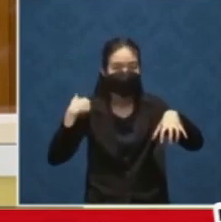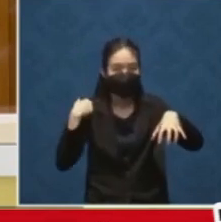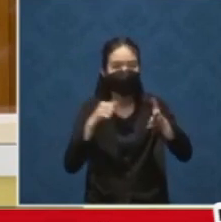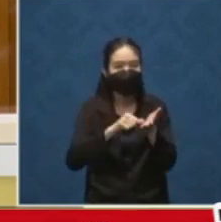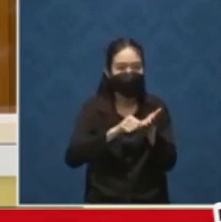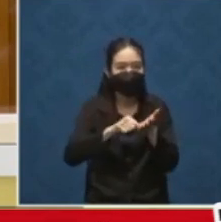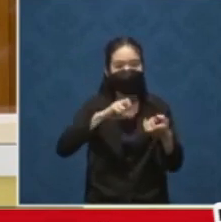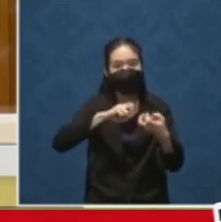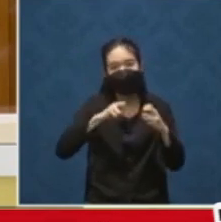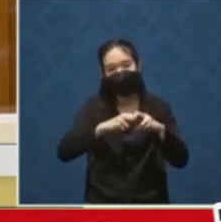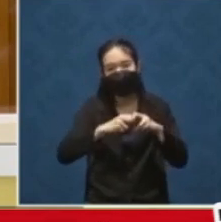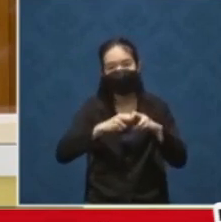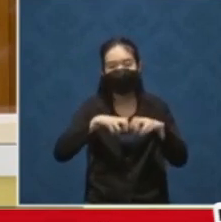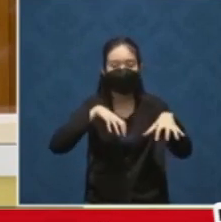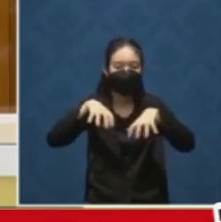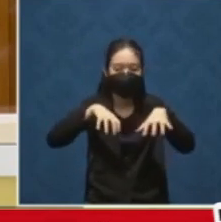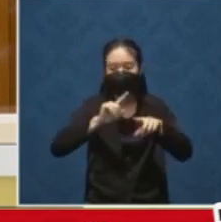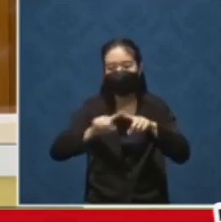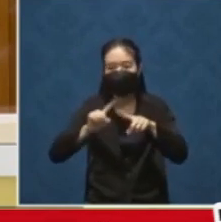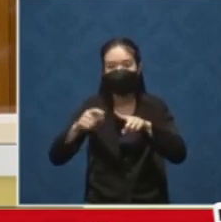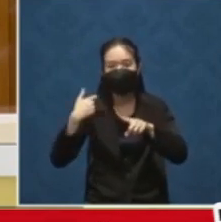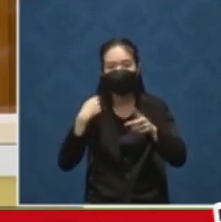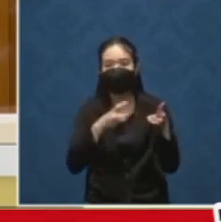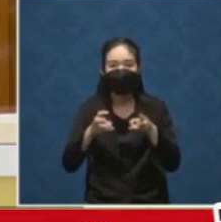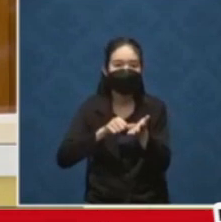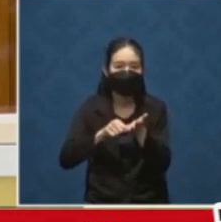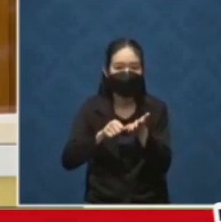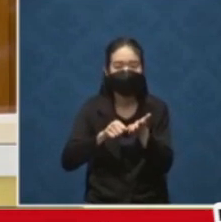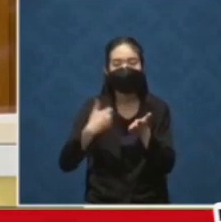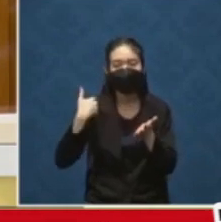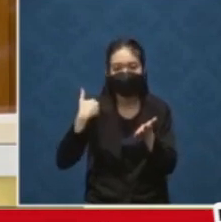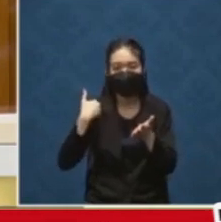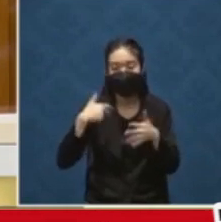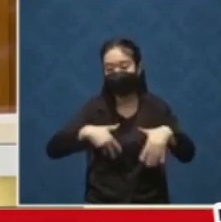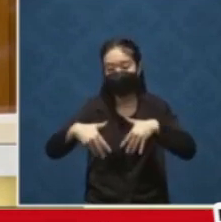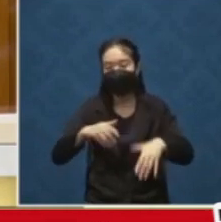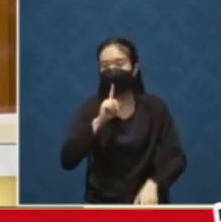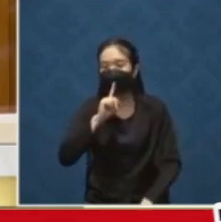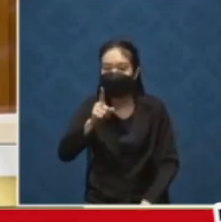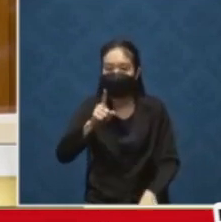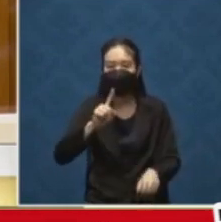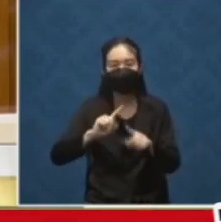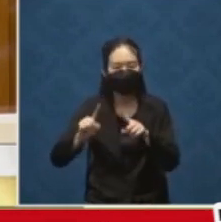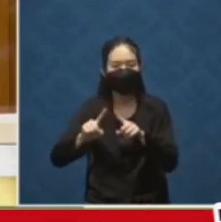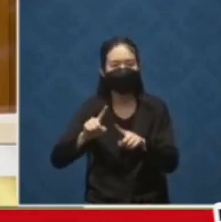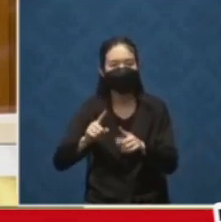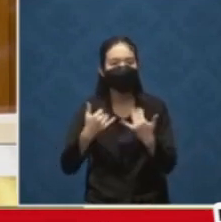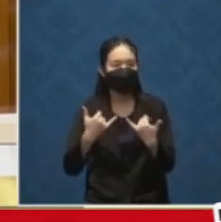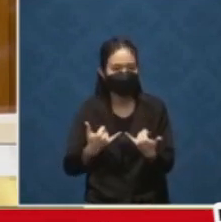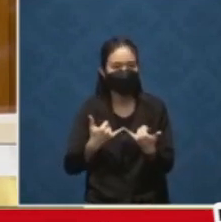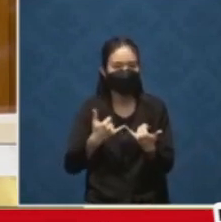ีทปัรักองกำหือเพมรับ Lee and Uk